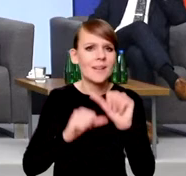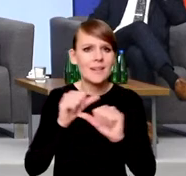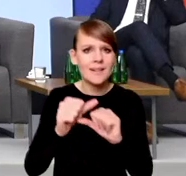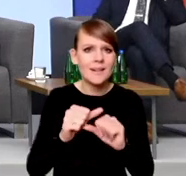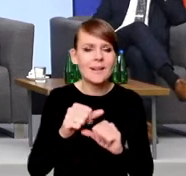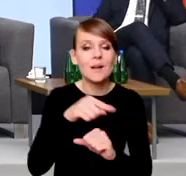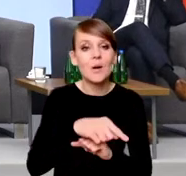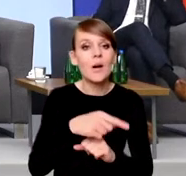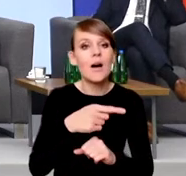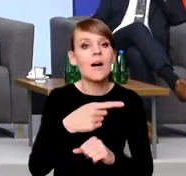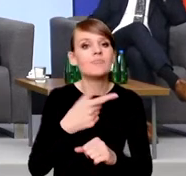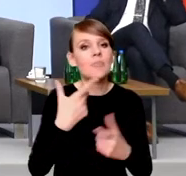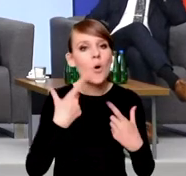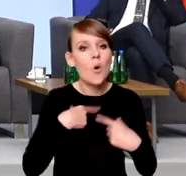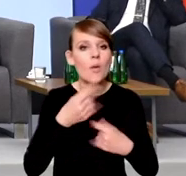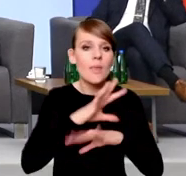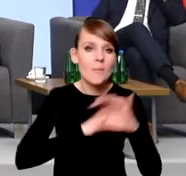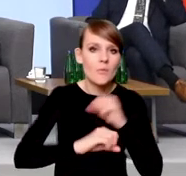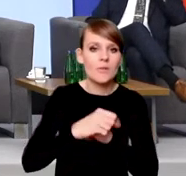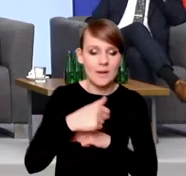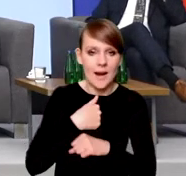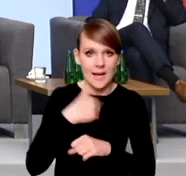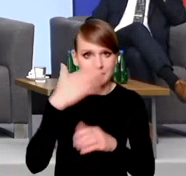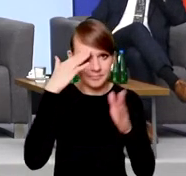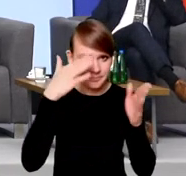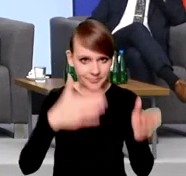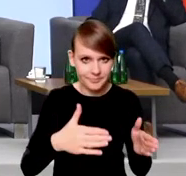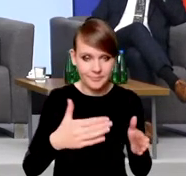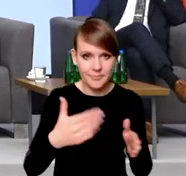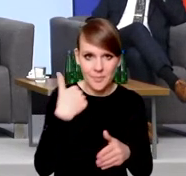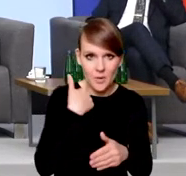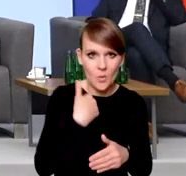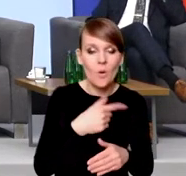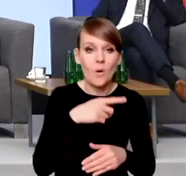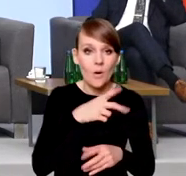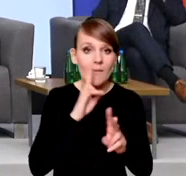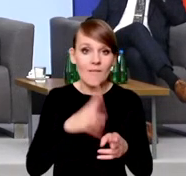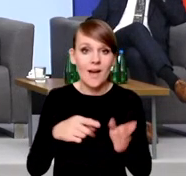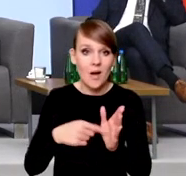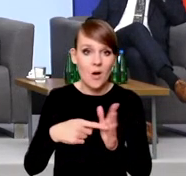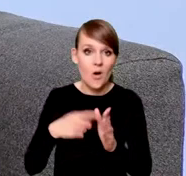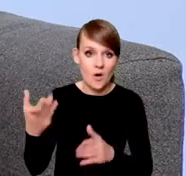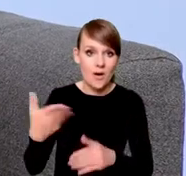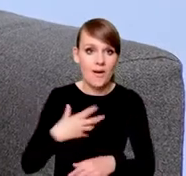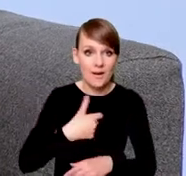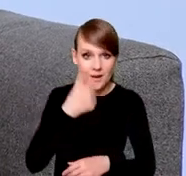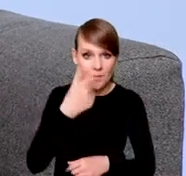z niepełnosprawnością się zajmowałam i jest tak, jak pan rektor powiedział,